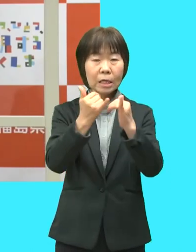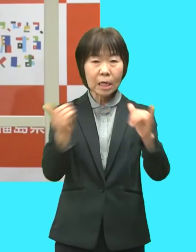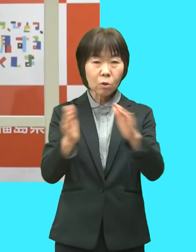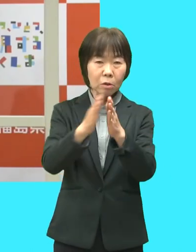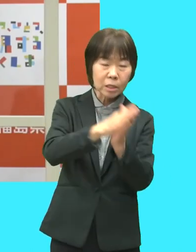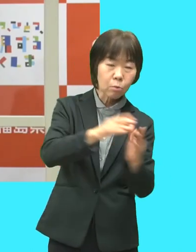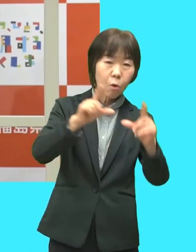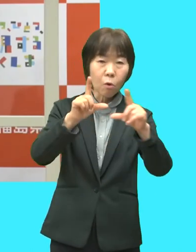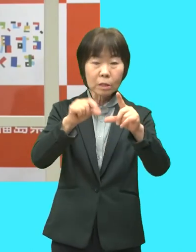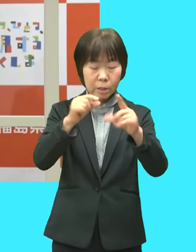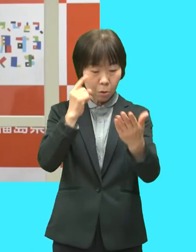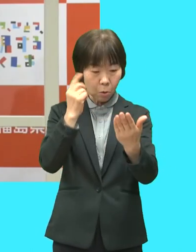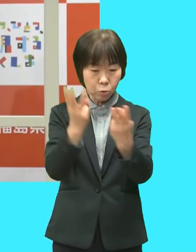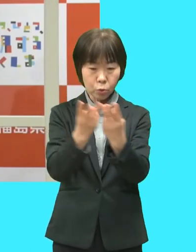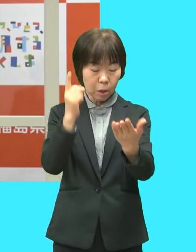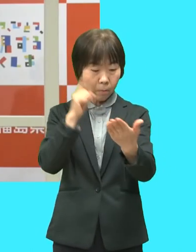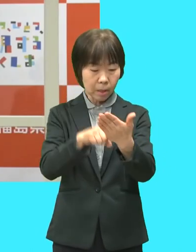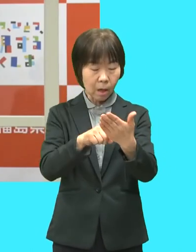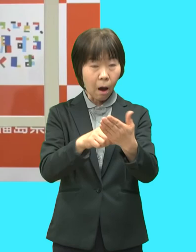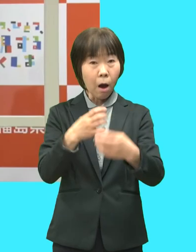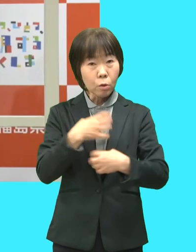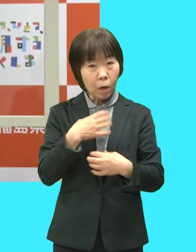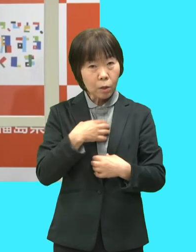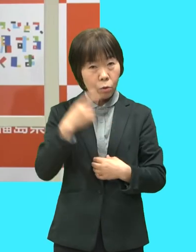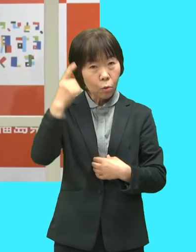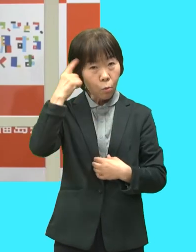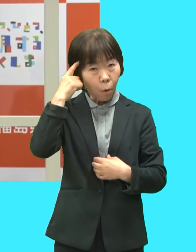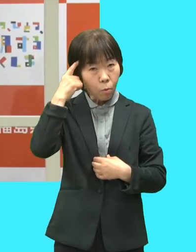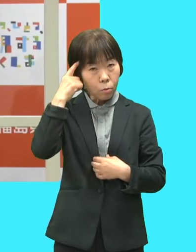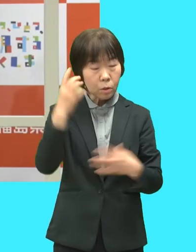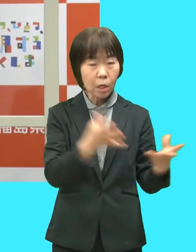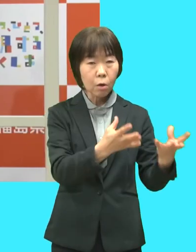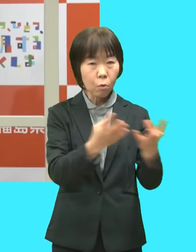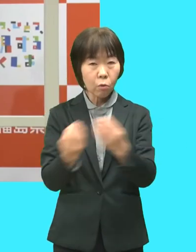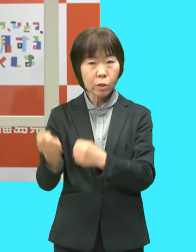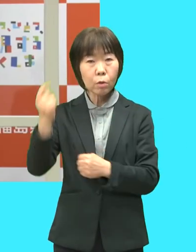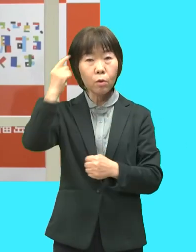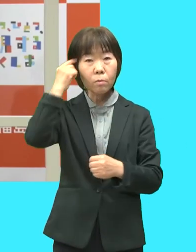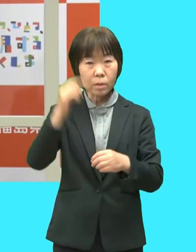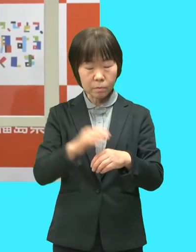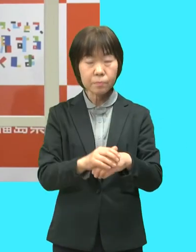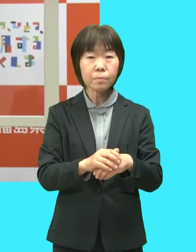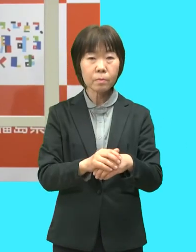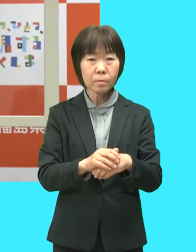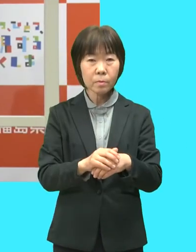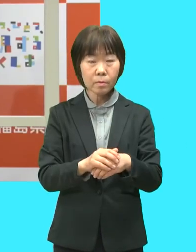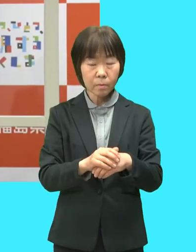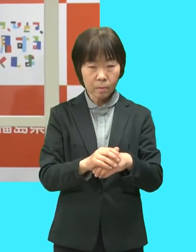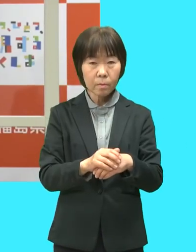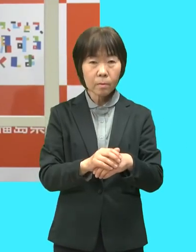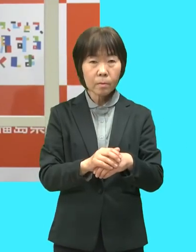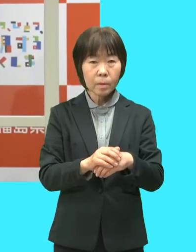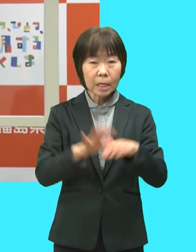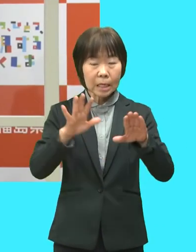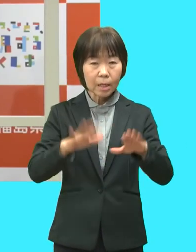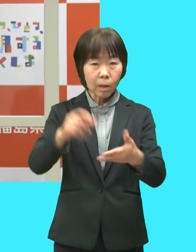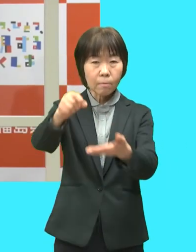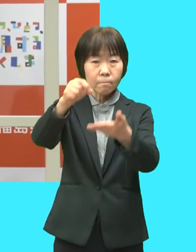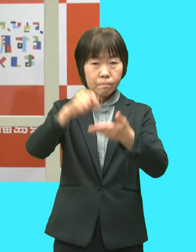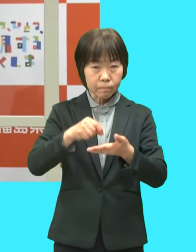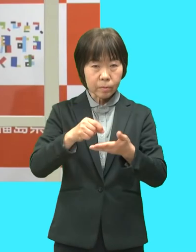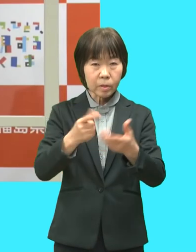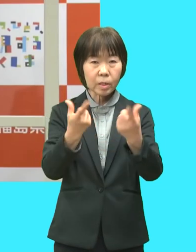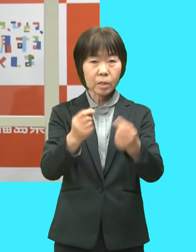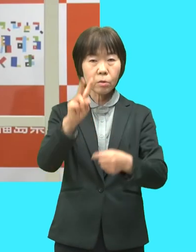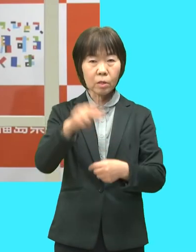亡率見て非常に不安に思う方、ご心配されている方も多いと思います。今いただいた意見、真摯に受け止めさ